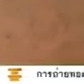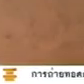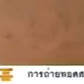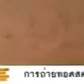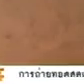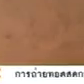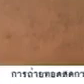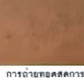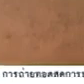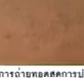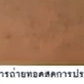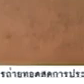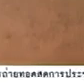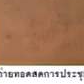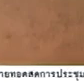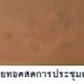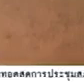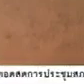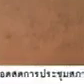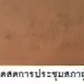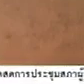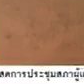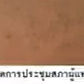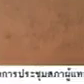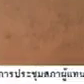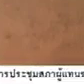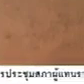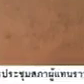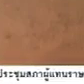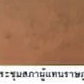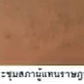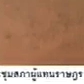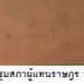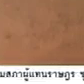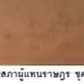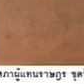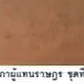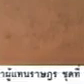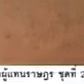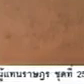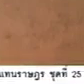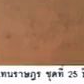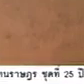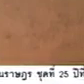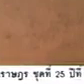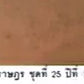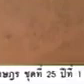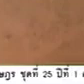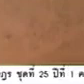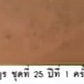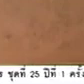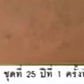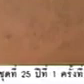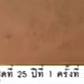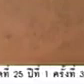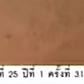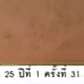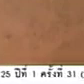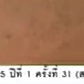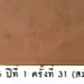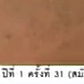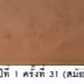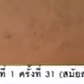ครับขอวินิจฉัยในคำประท้วงของท่านเฉลิมชนะนะครับว่าผมก็ฟังติดตามท่านเสรี